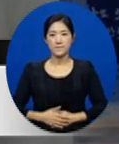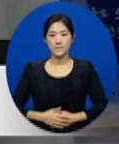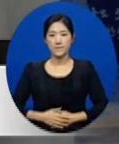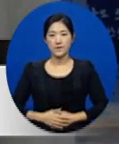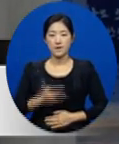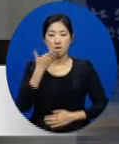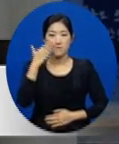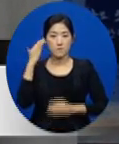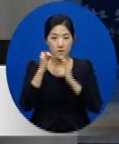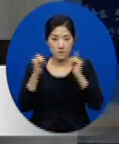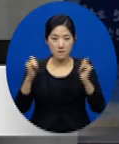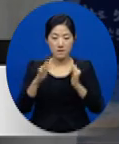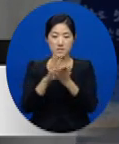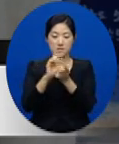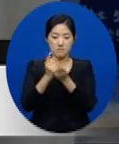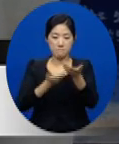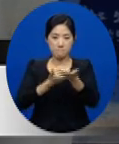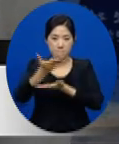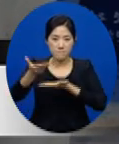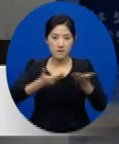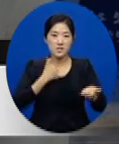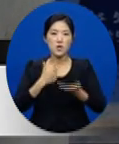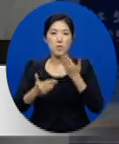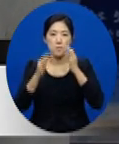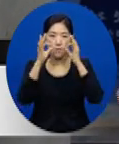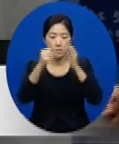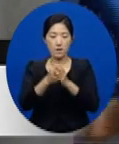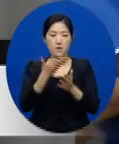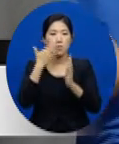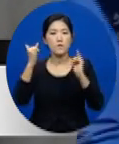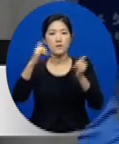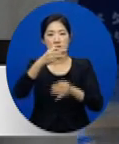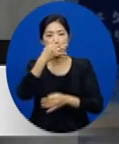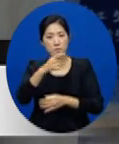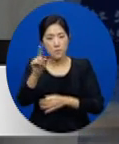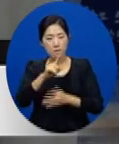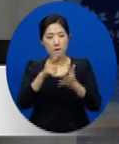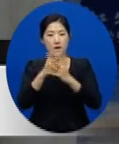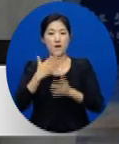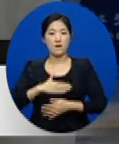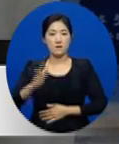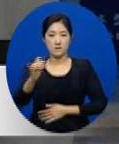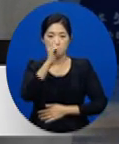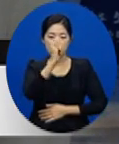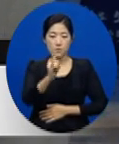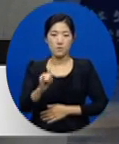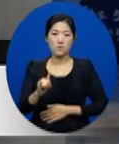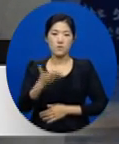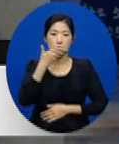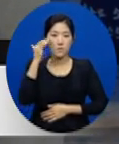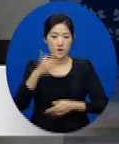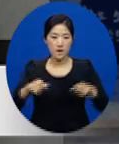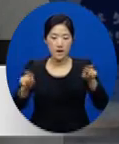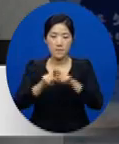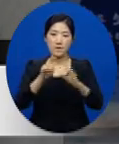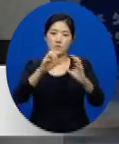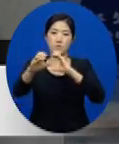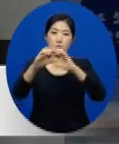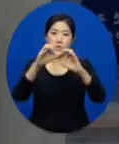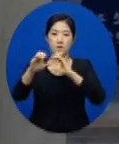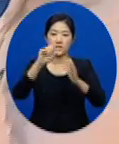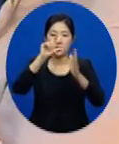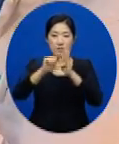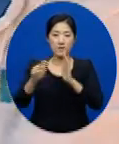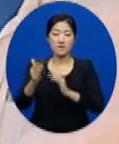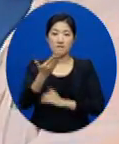농아인들과 직접 체험을 하고 보니 농아인들의 고통도 알수 있고 그들과 함께 소통하는 기회가